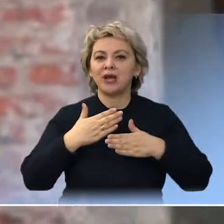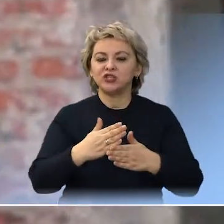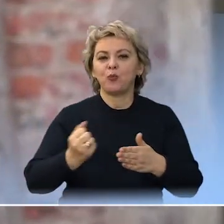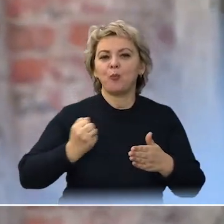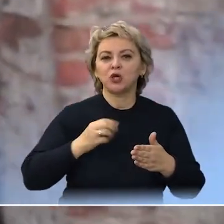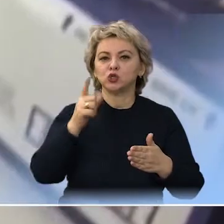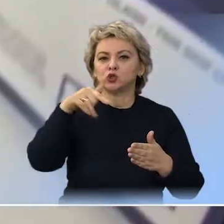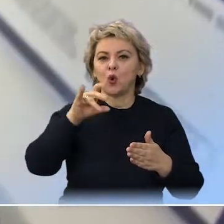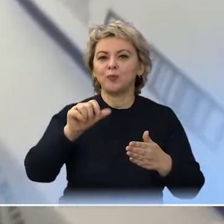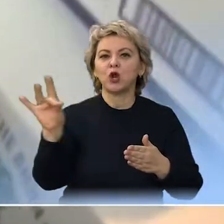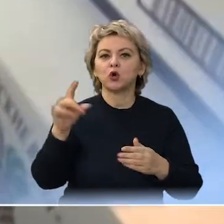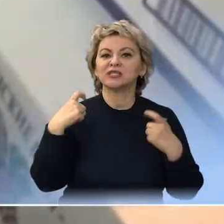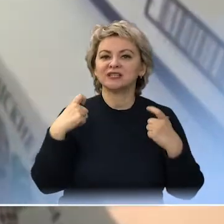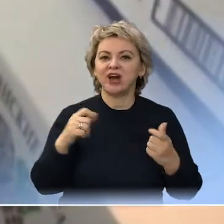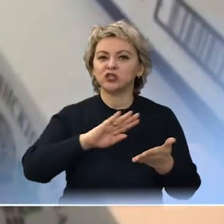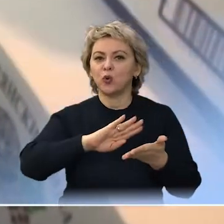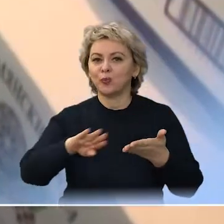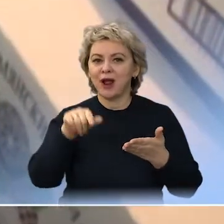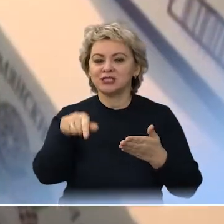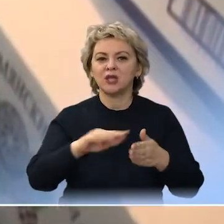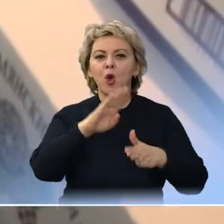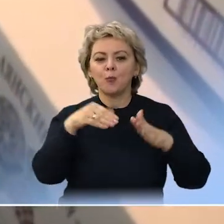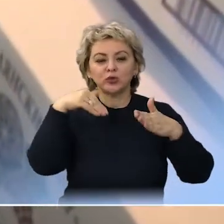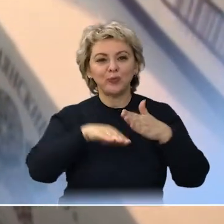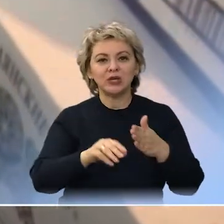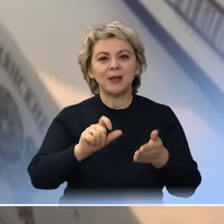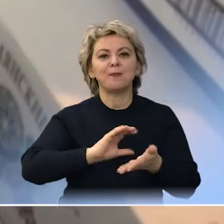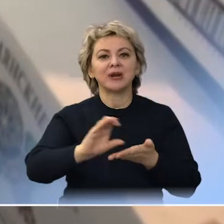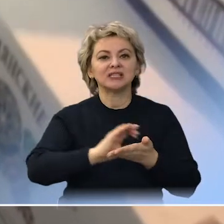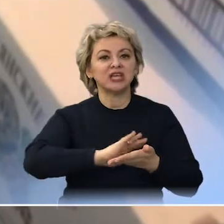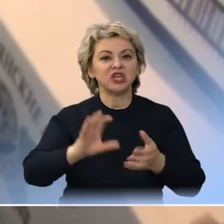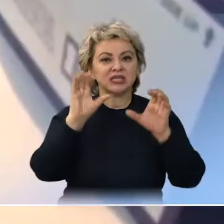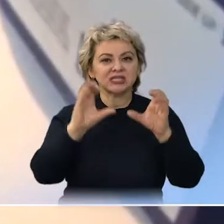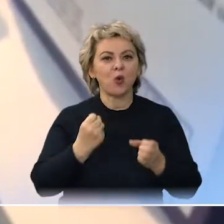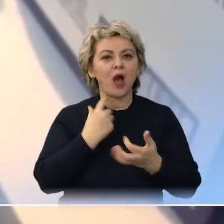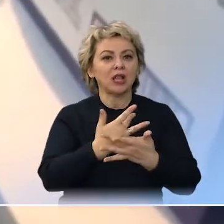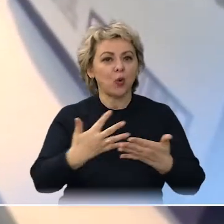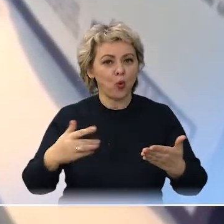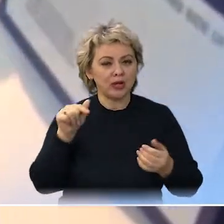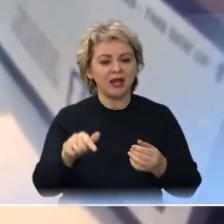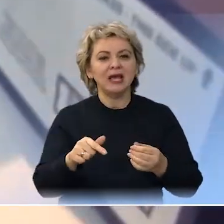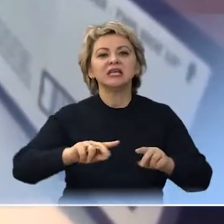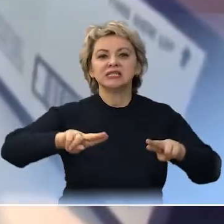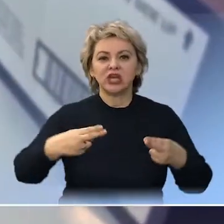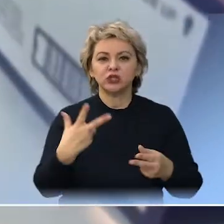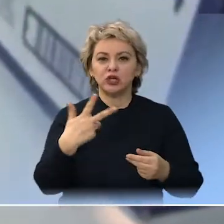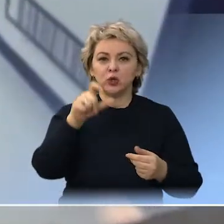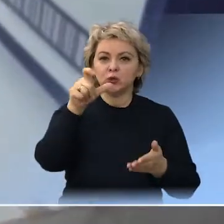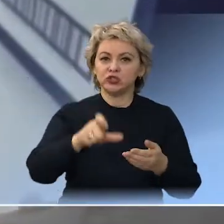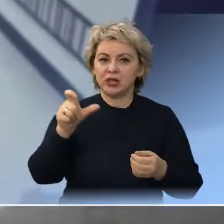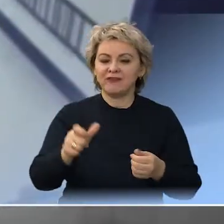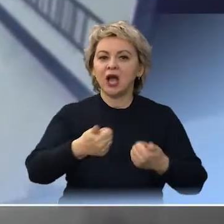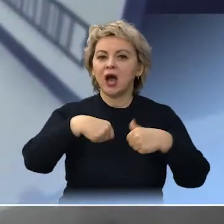бойцов СОБР Росгвардии ликвидирован подпольный цех по производству незаконной алкогольной продукции и задержаны трое